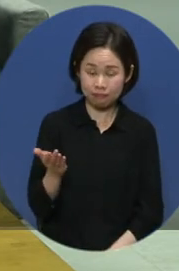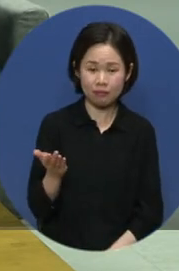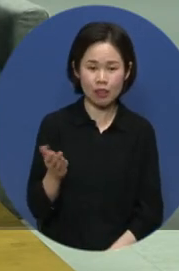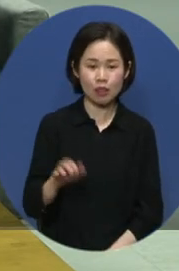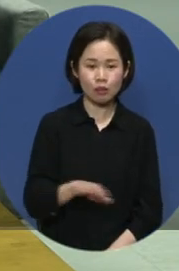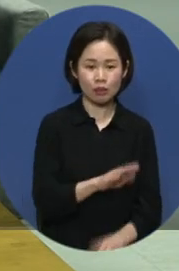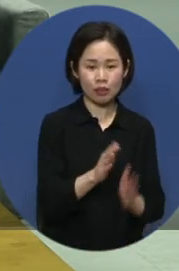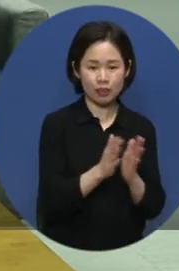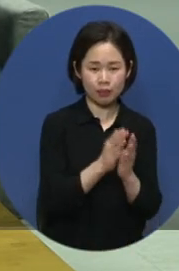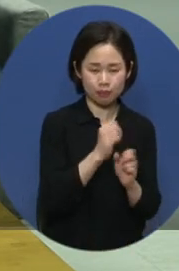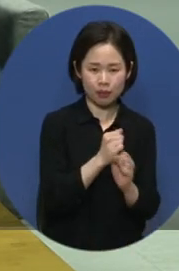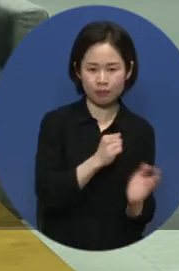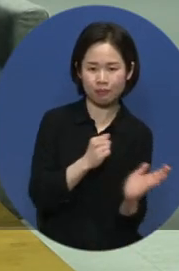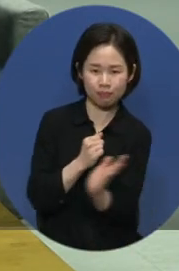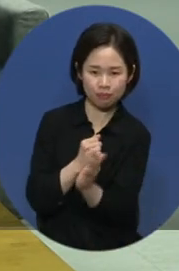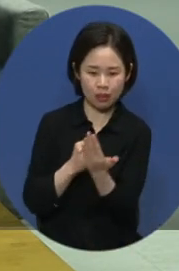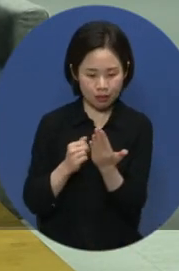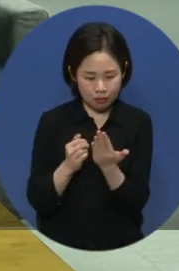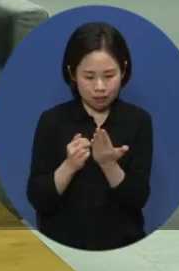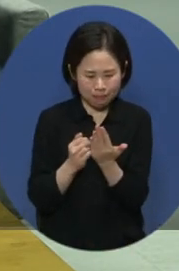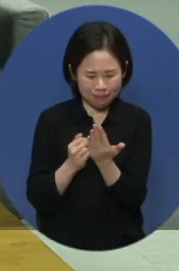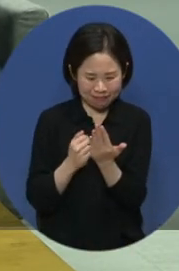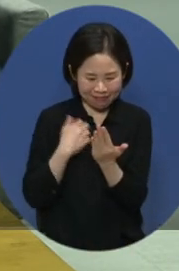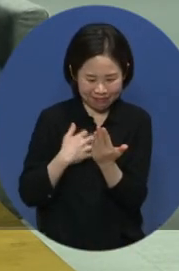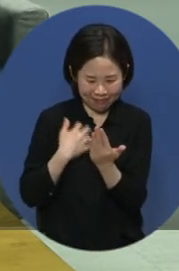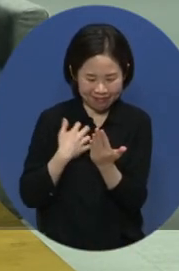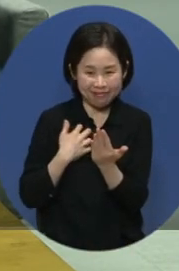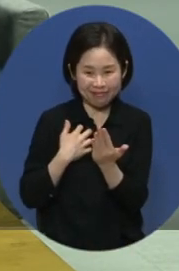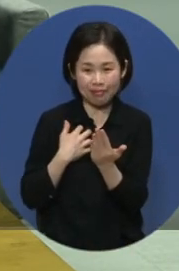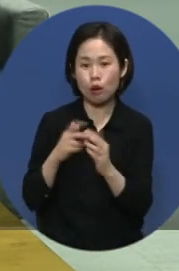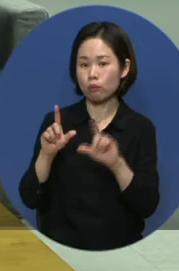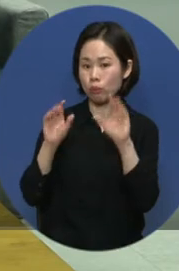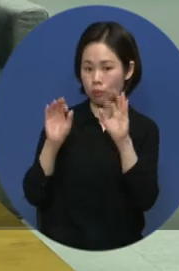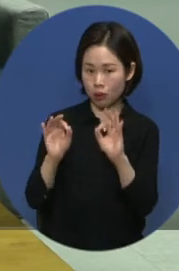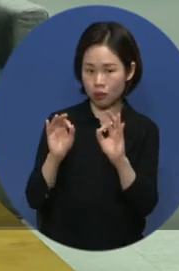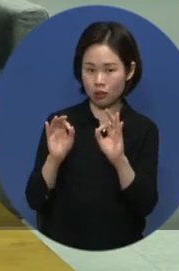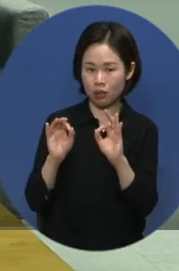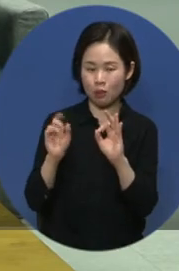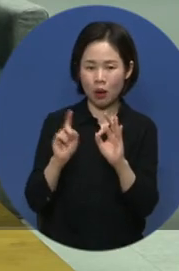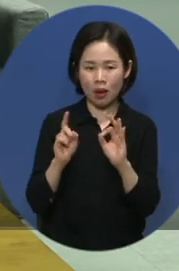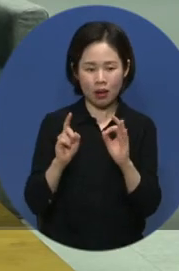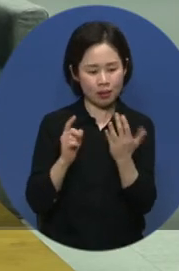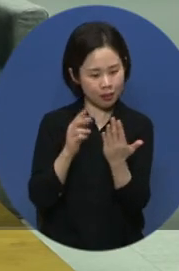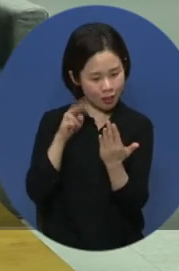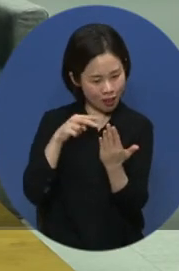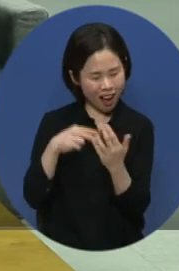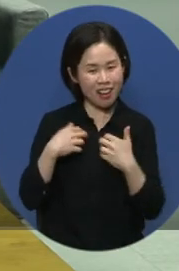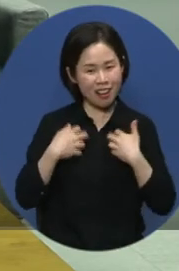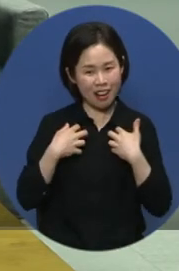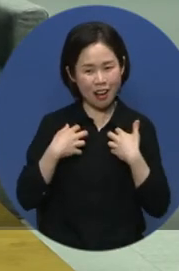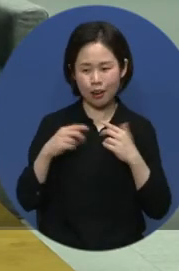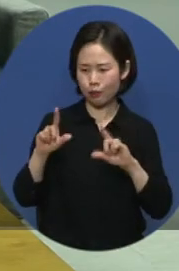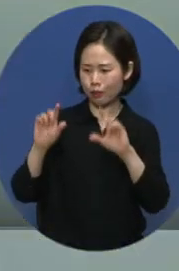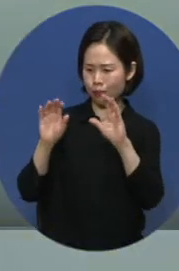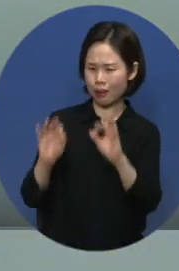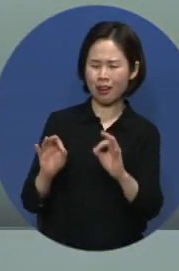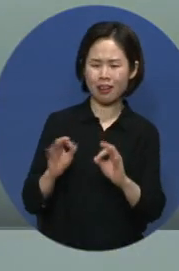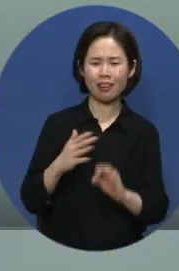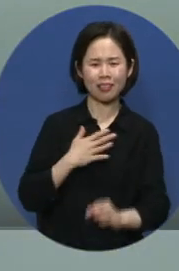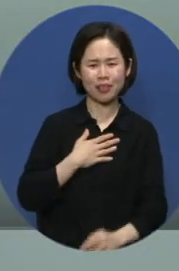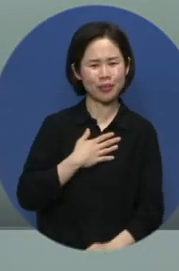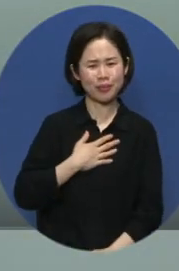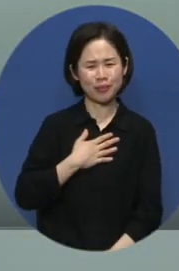책을 보면서 키득키득거린다거나 이렇게 뭔가 재밌어 할 때 그때가 가장 보람을 느껴요.